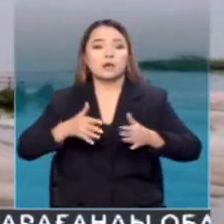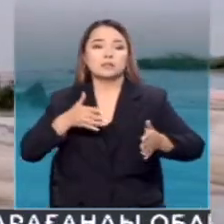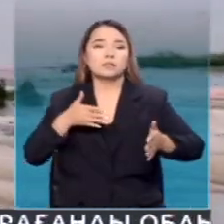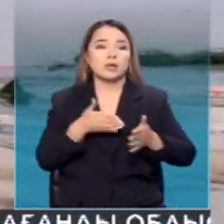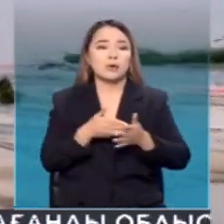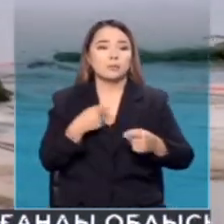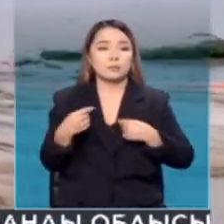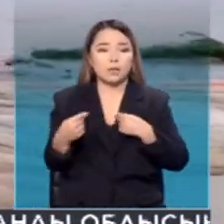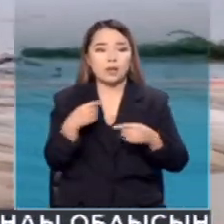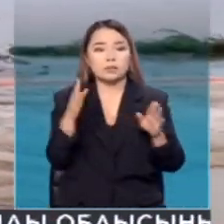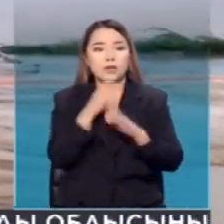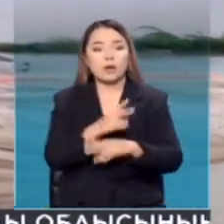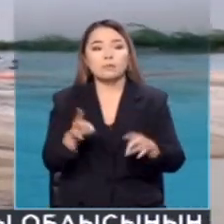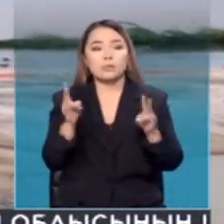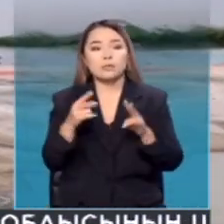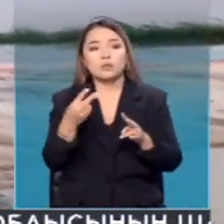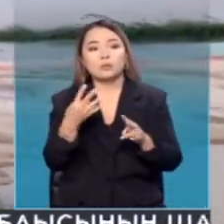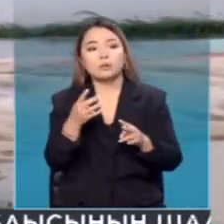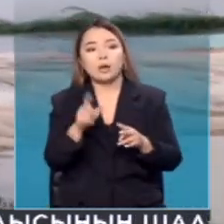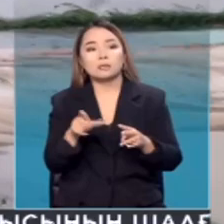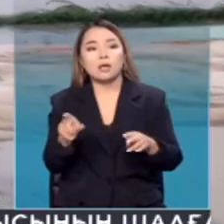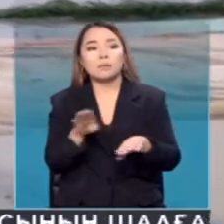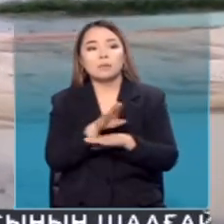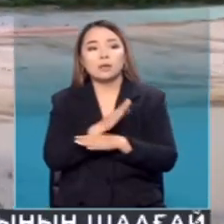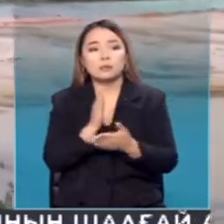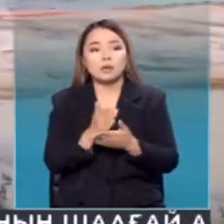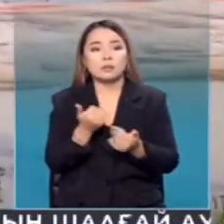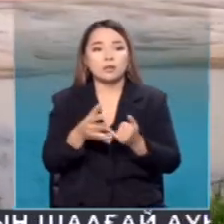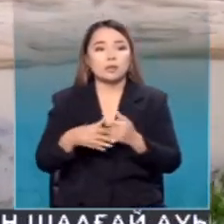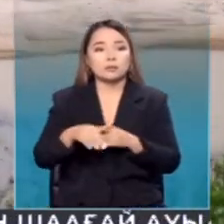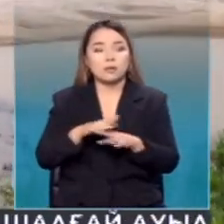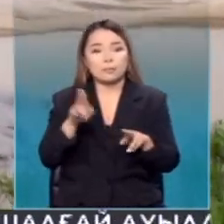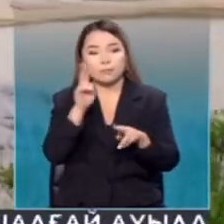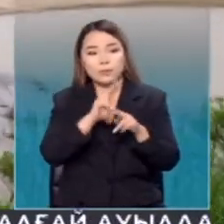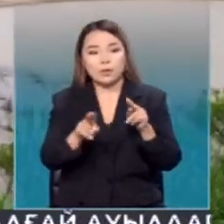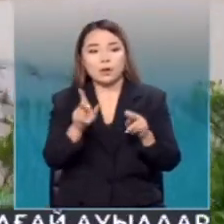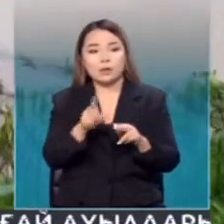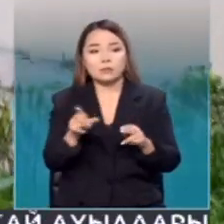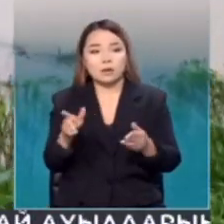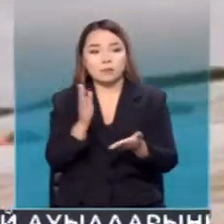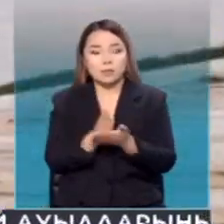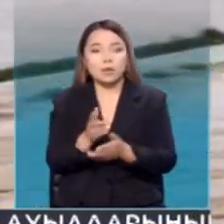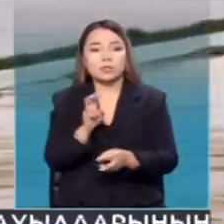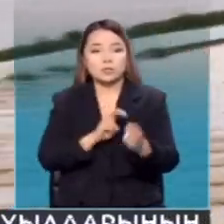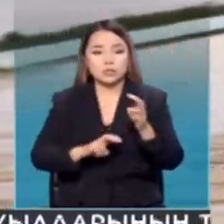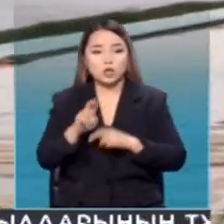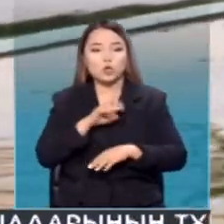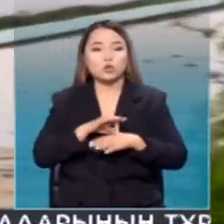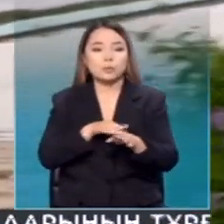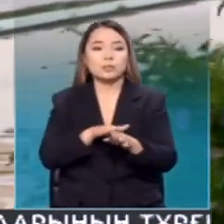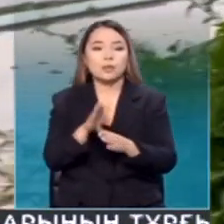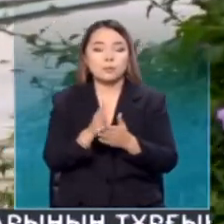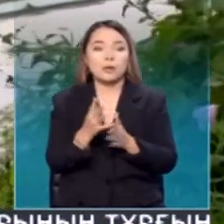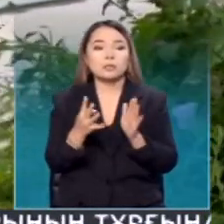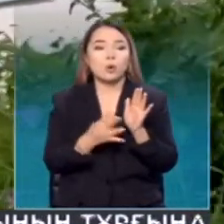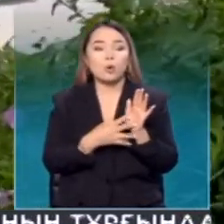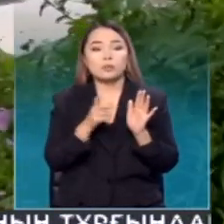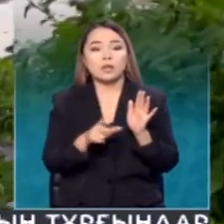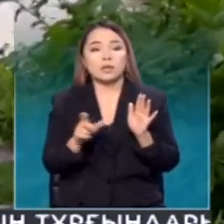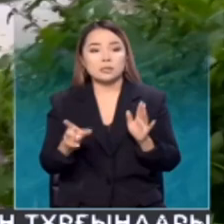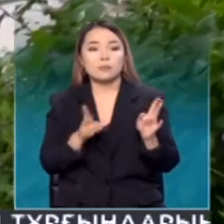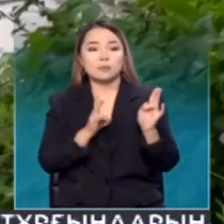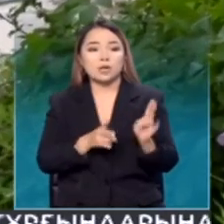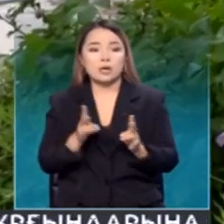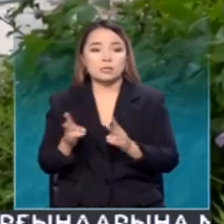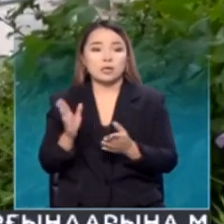тіреді. Табиғи апаттан 24 адам қаза тапқан. Хабар ошарсыз кеткендерде бар іздестіру жұмыстары жүріп жатыр. Тағы 9 адам